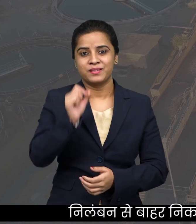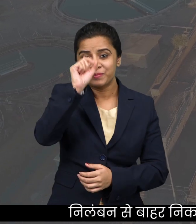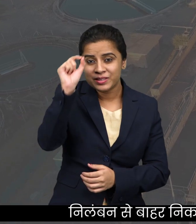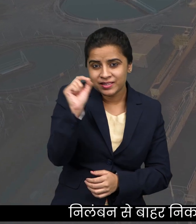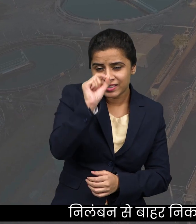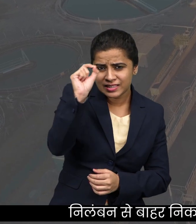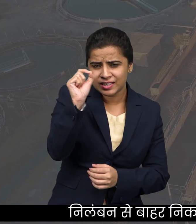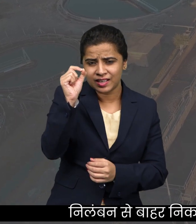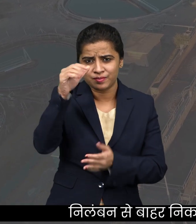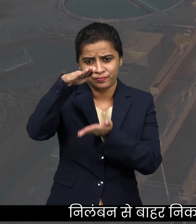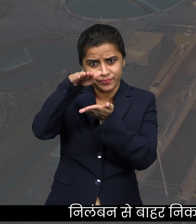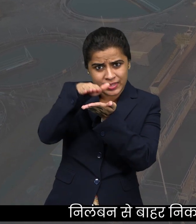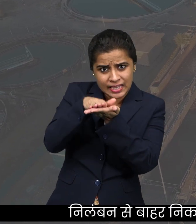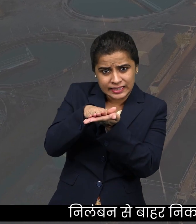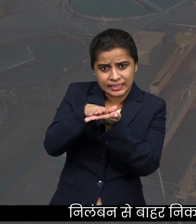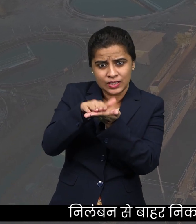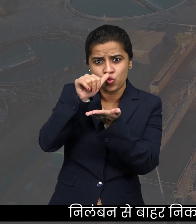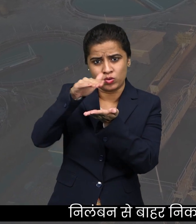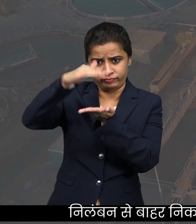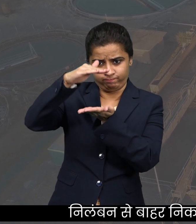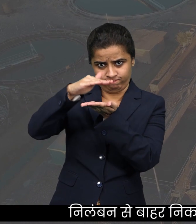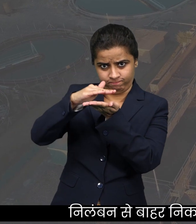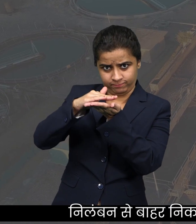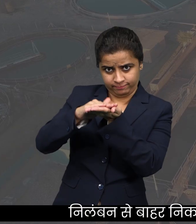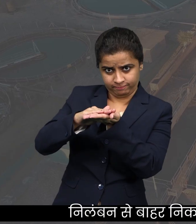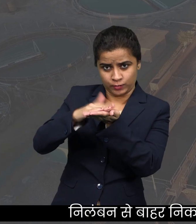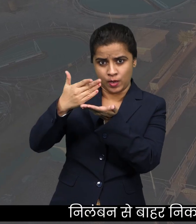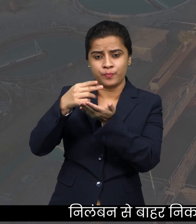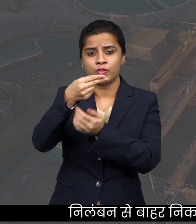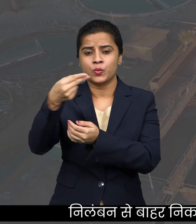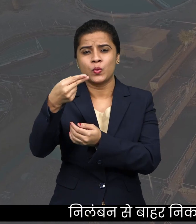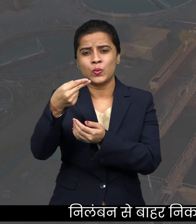निलंबन से बाहर निकलने वाले कणों को कीचड़ के रूप में जाना जाता है।